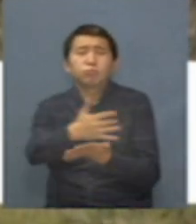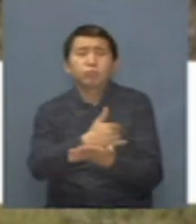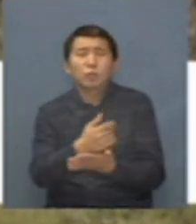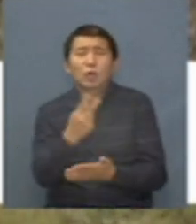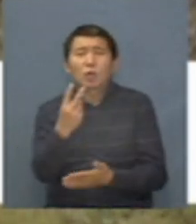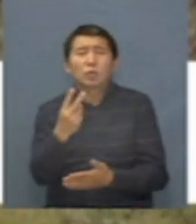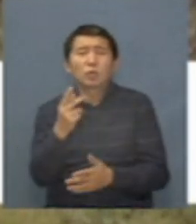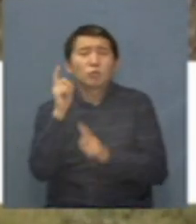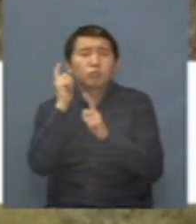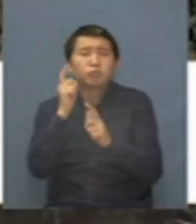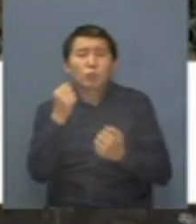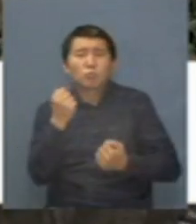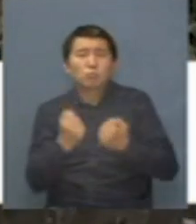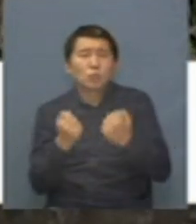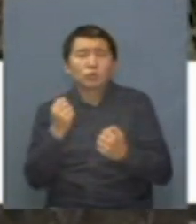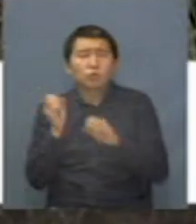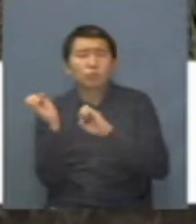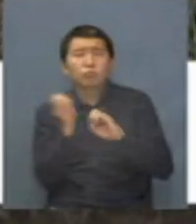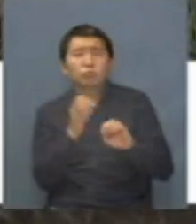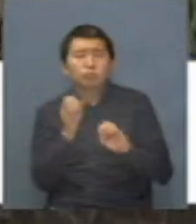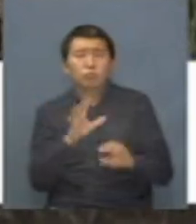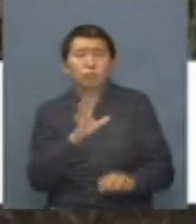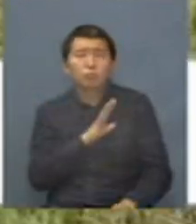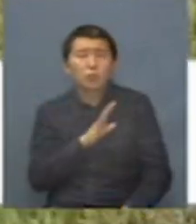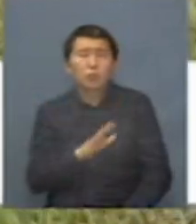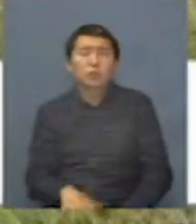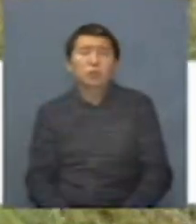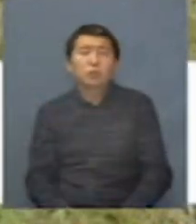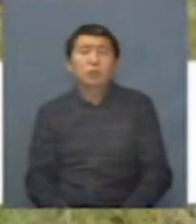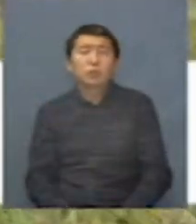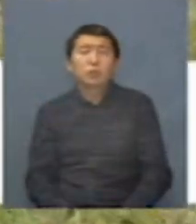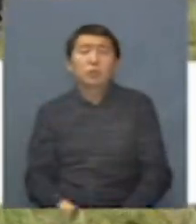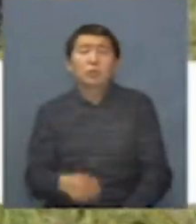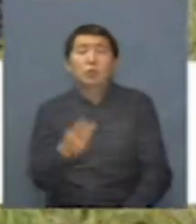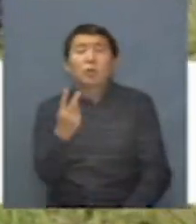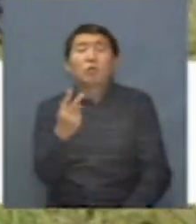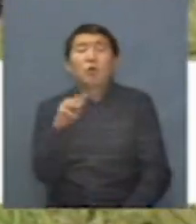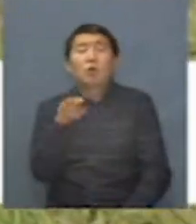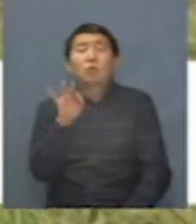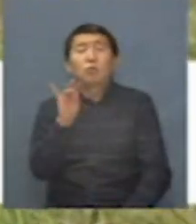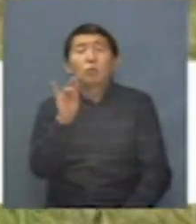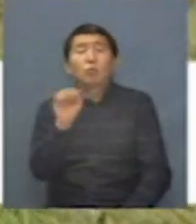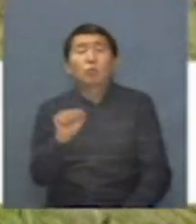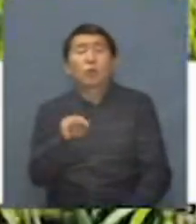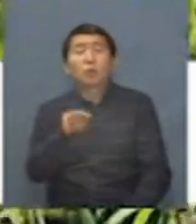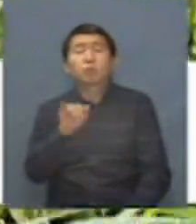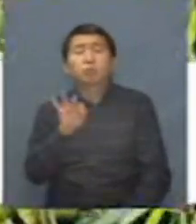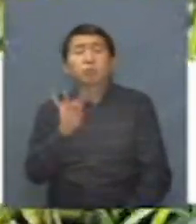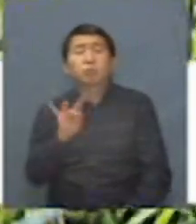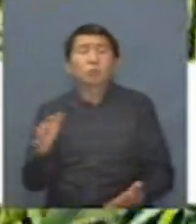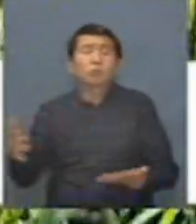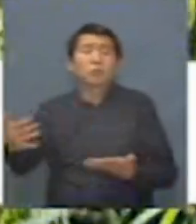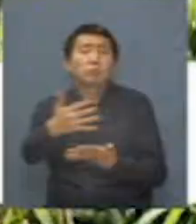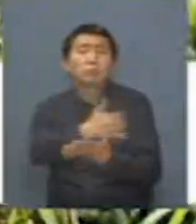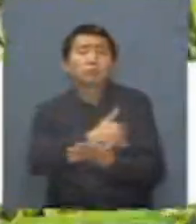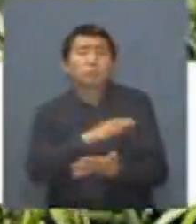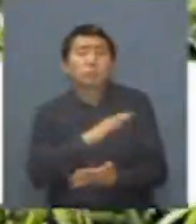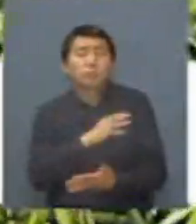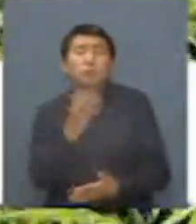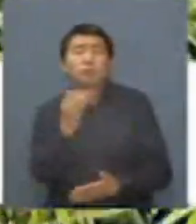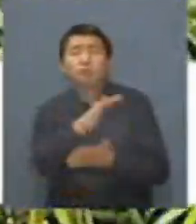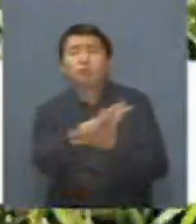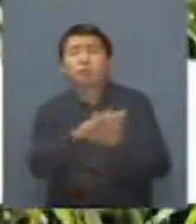газик ұйымдастырылған. Тазалық жұмыстарының нәтижесінде 2 тоннадан астам қоқыс шығарылды. Игі шара ауданда жалғасын